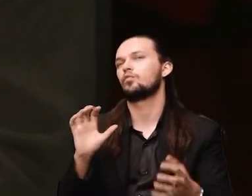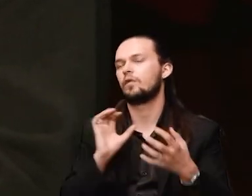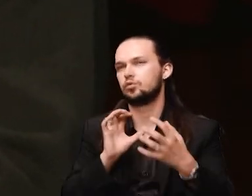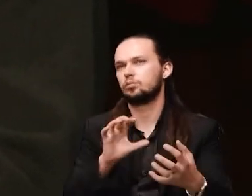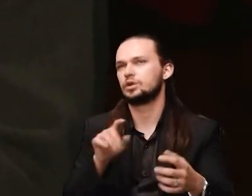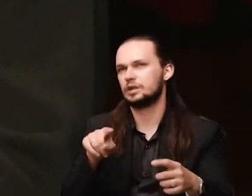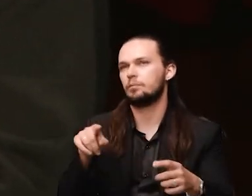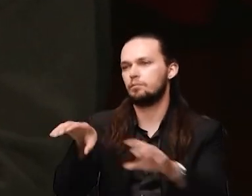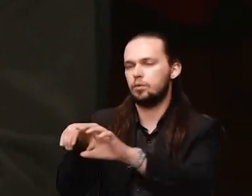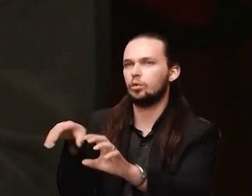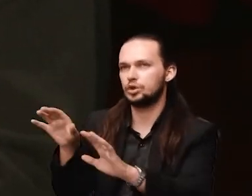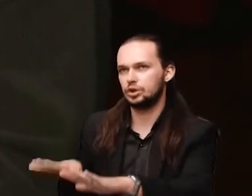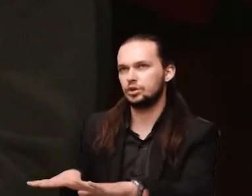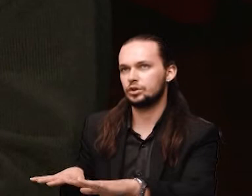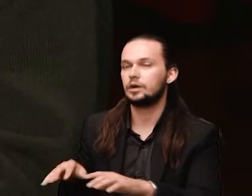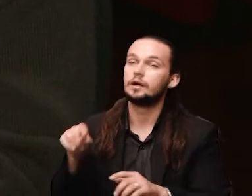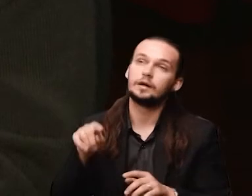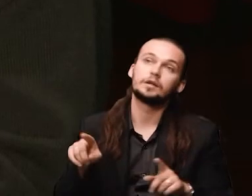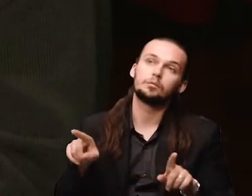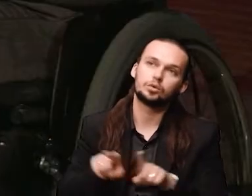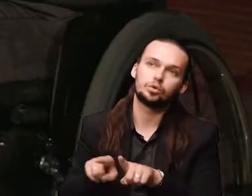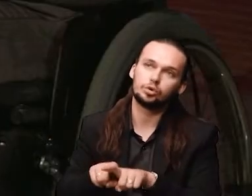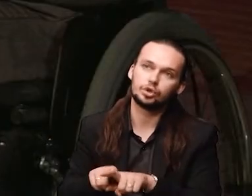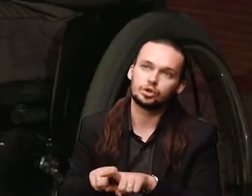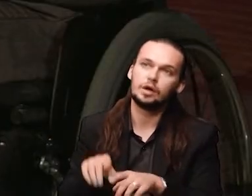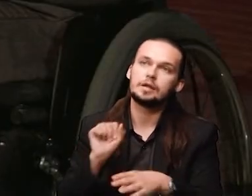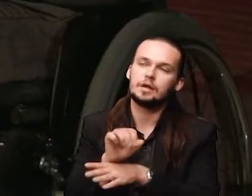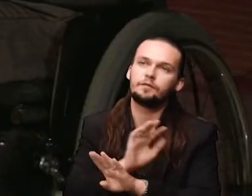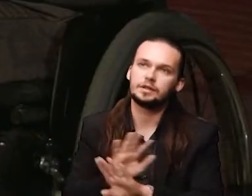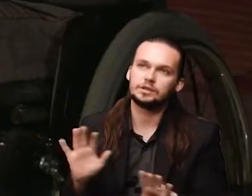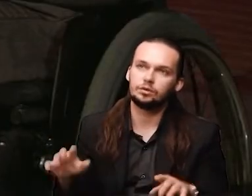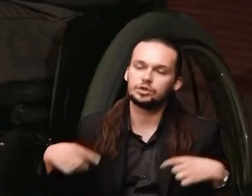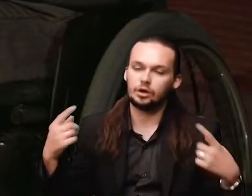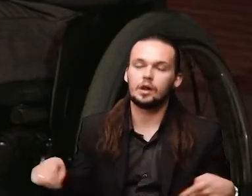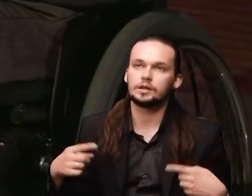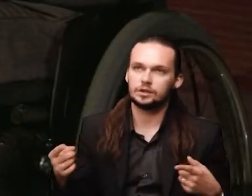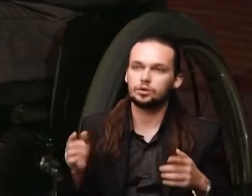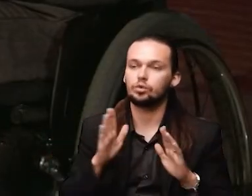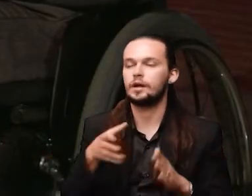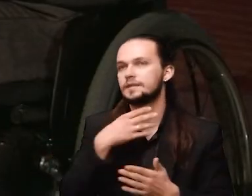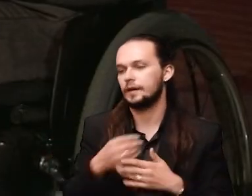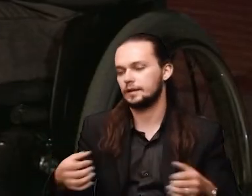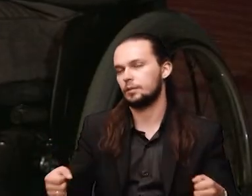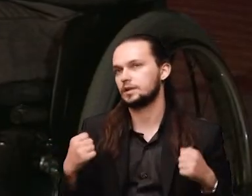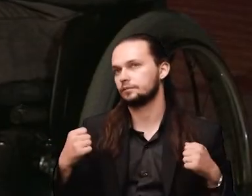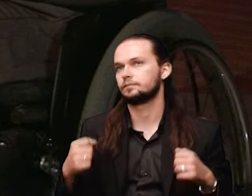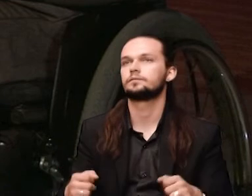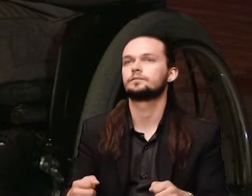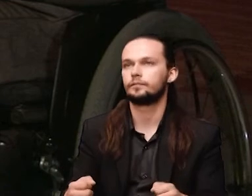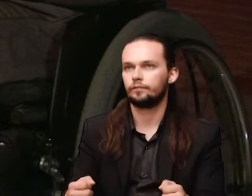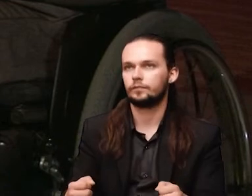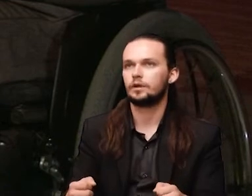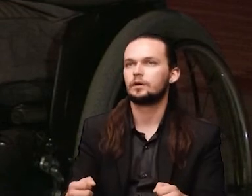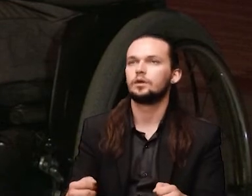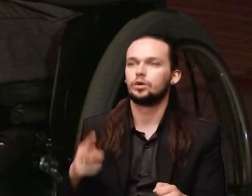ездил, поручень ниже. И там, кстати, тоже не фиксируется коляска никак, кроме того, что там тормоза. В Соединенных Штатах там